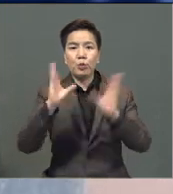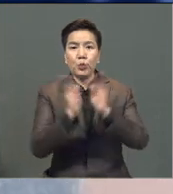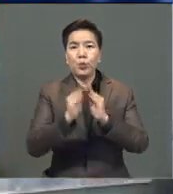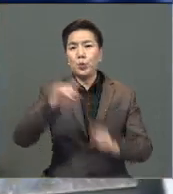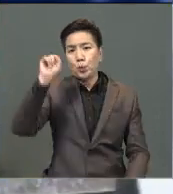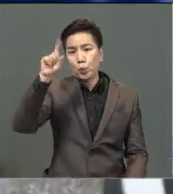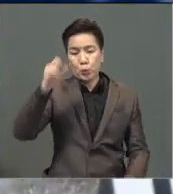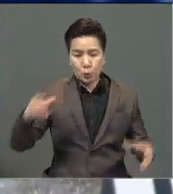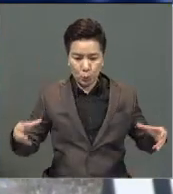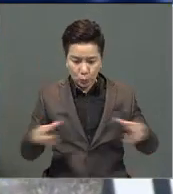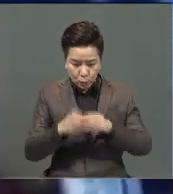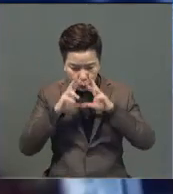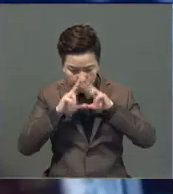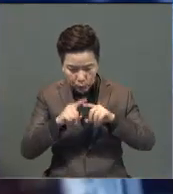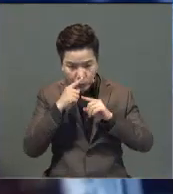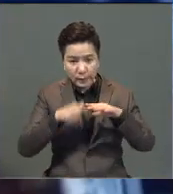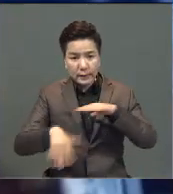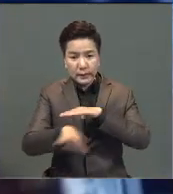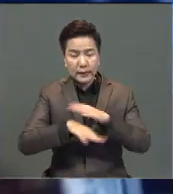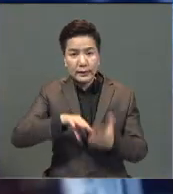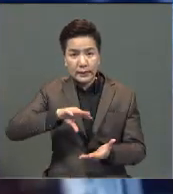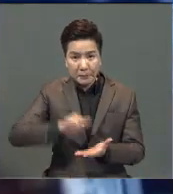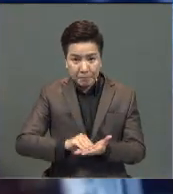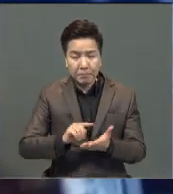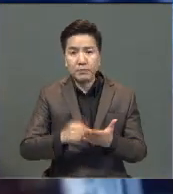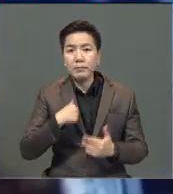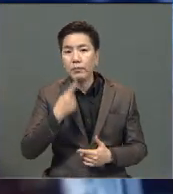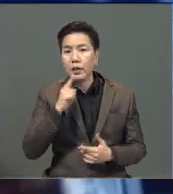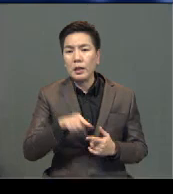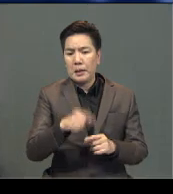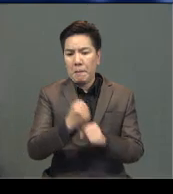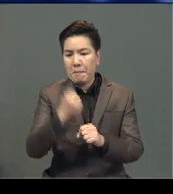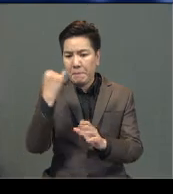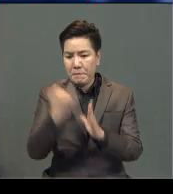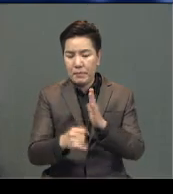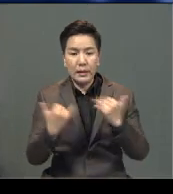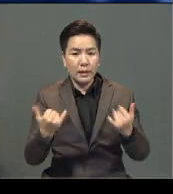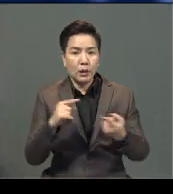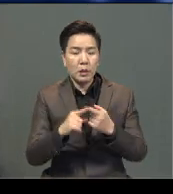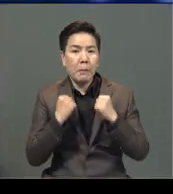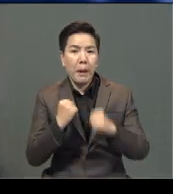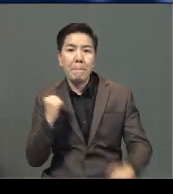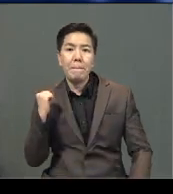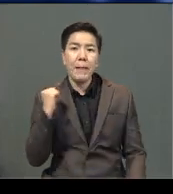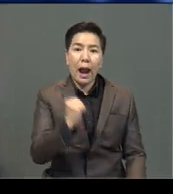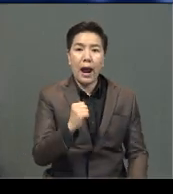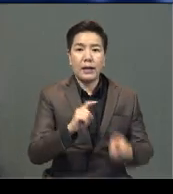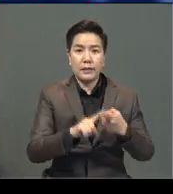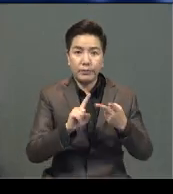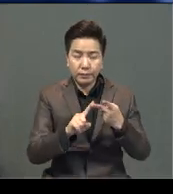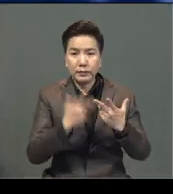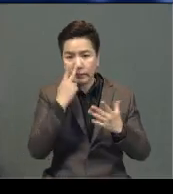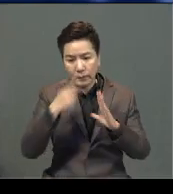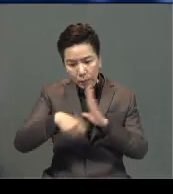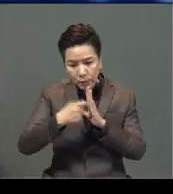นค่ะสำหรับชุดสืบสวนเพื่อรวบรวมพยานหลักฐานเบื้องต้นก็แจ้งข้อกล่าวหานะคะเรื่องของพยายามฆ่าแล้วก็จะสอบสวนห